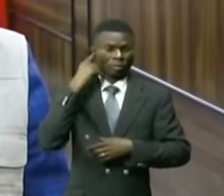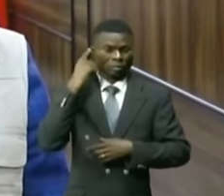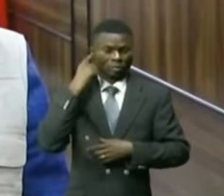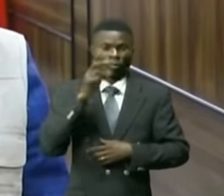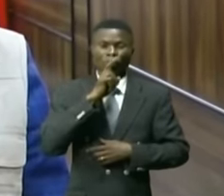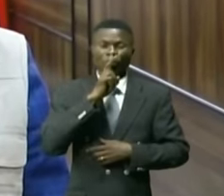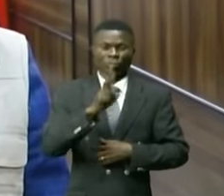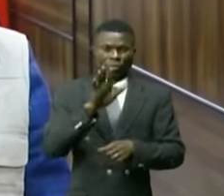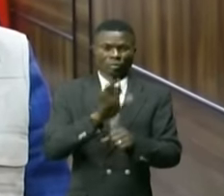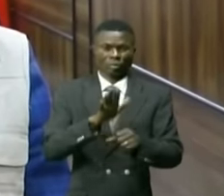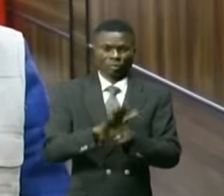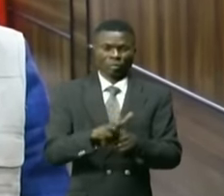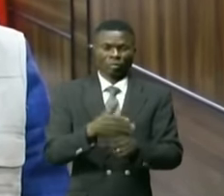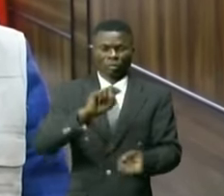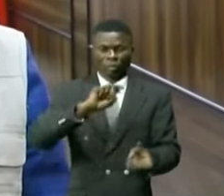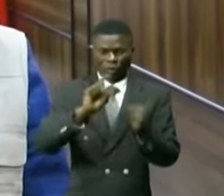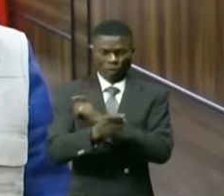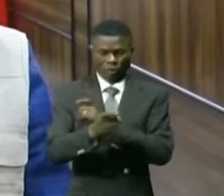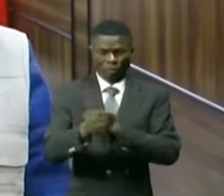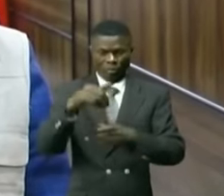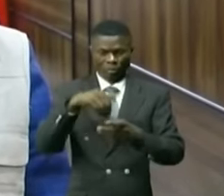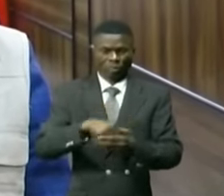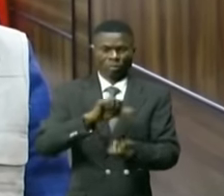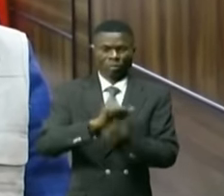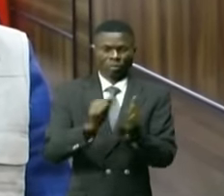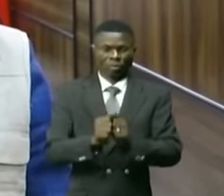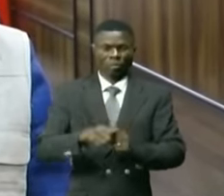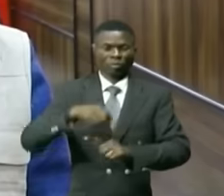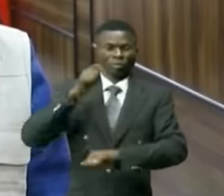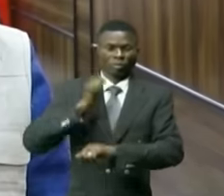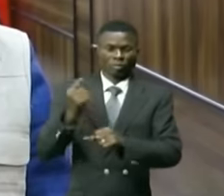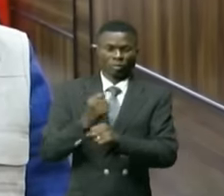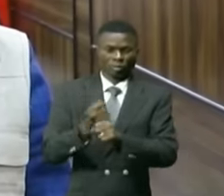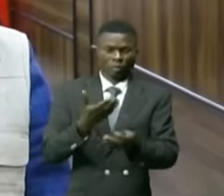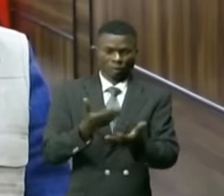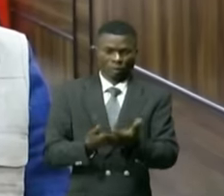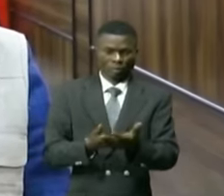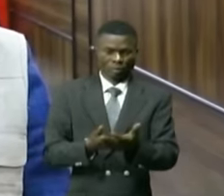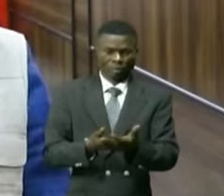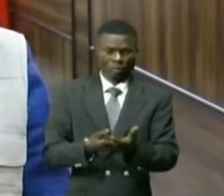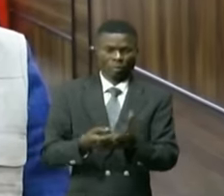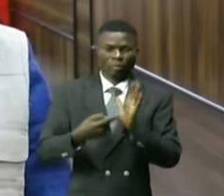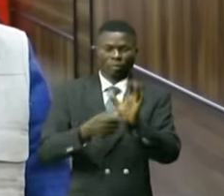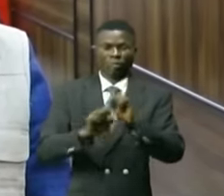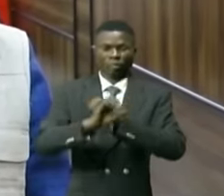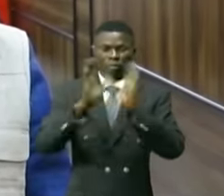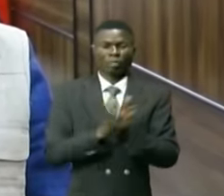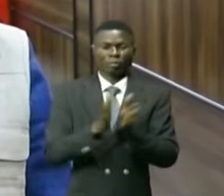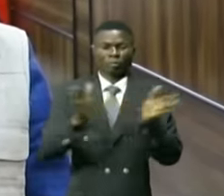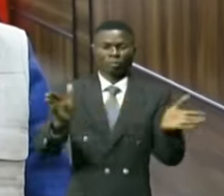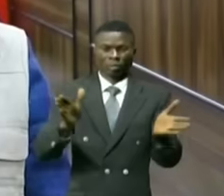eu beaucoup de changements dans le cadre juridique, l'inclusivité